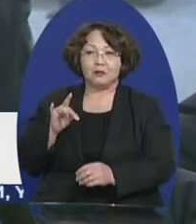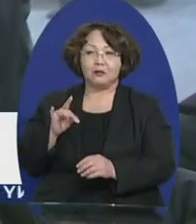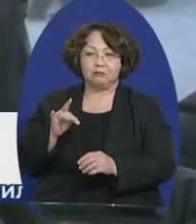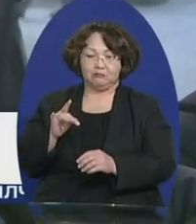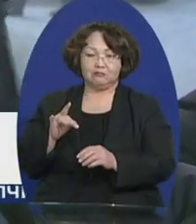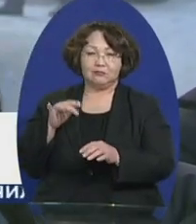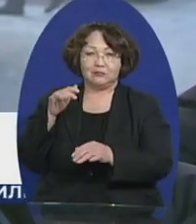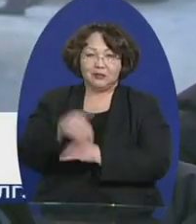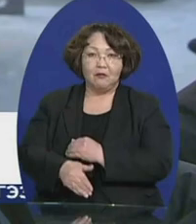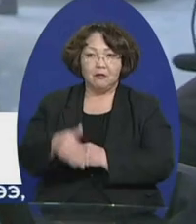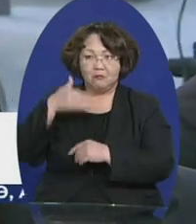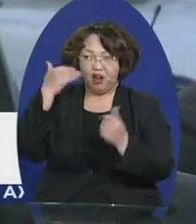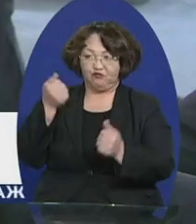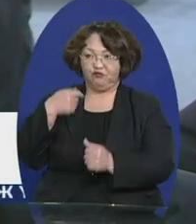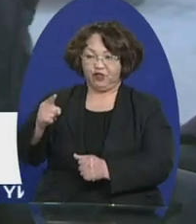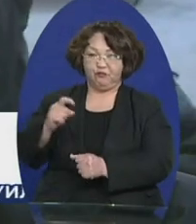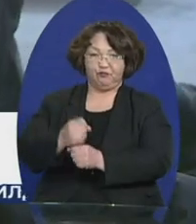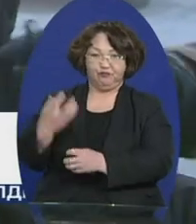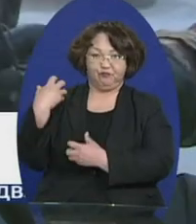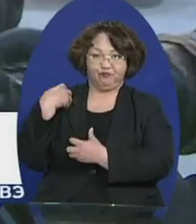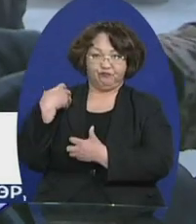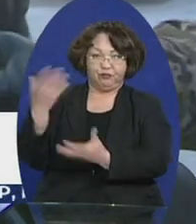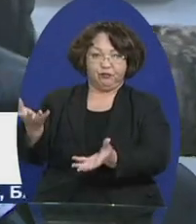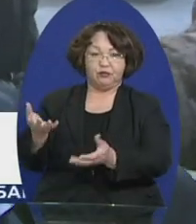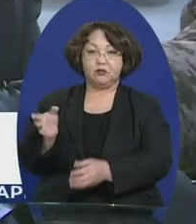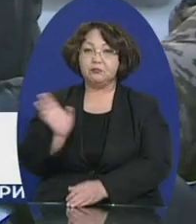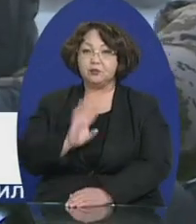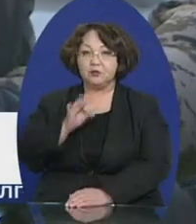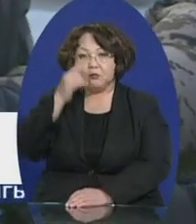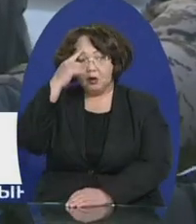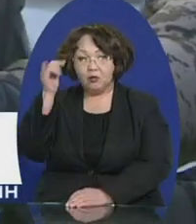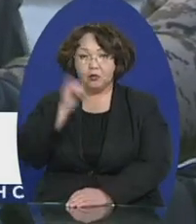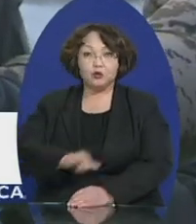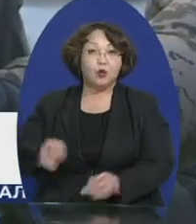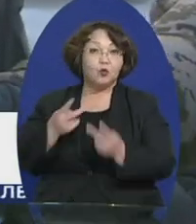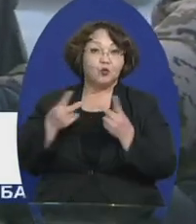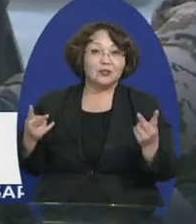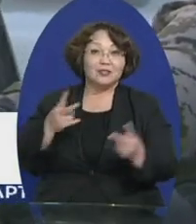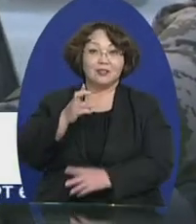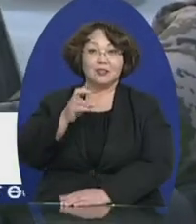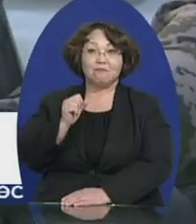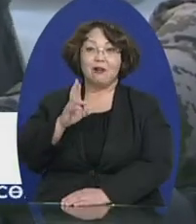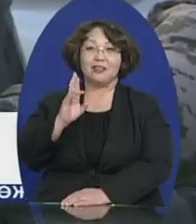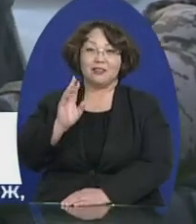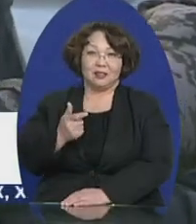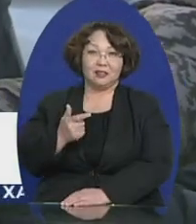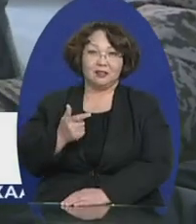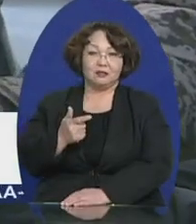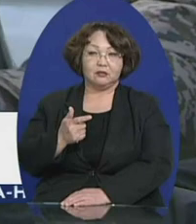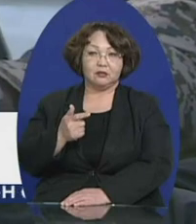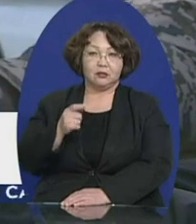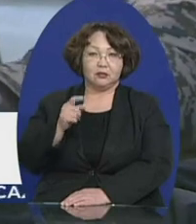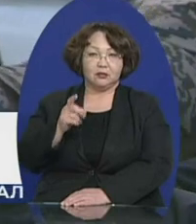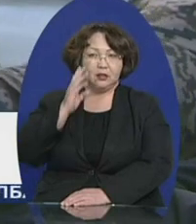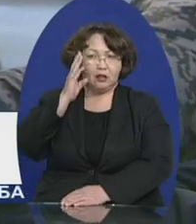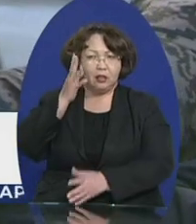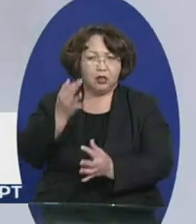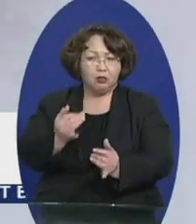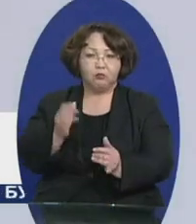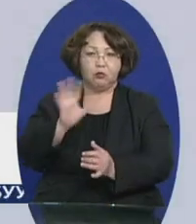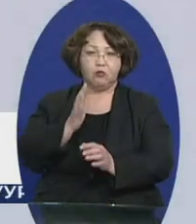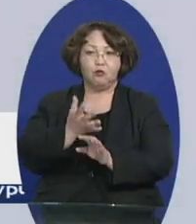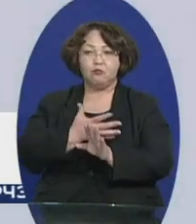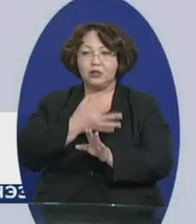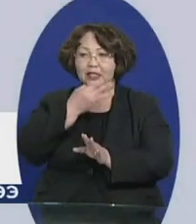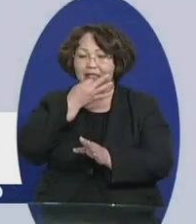тухайн малчдын асуудал биш, энэ бол манай Монгол улсын үндэсний баялагт бас одоо заналхийлж байгаа ийм агуулга гэж том агуулгаар нь бидний